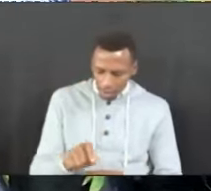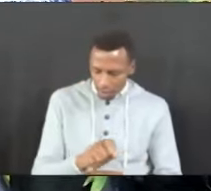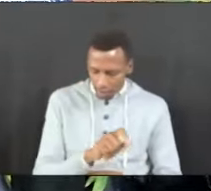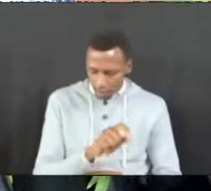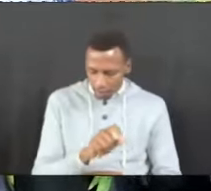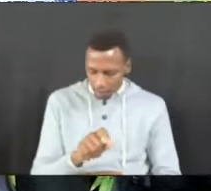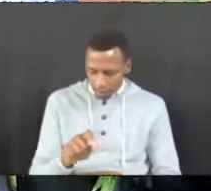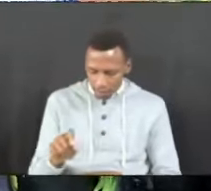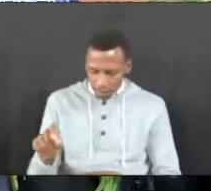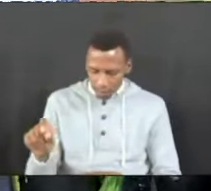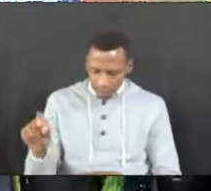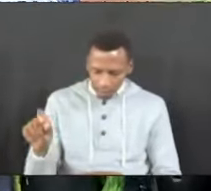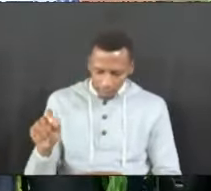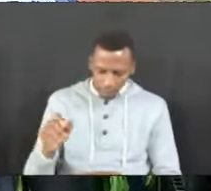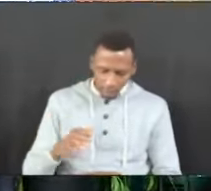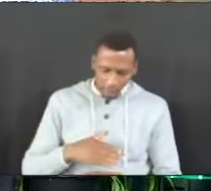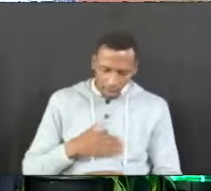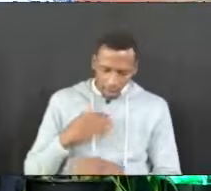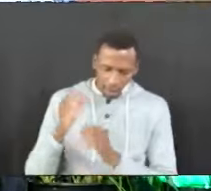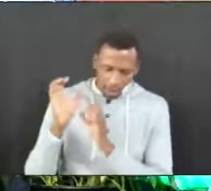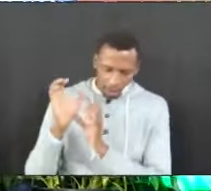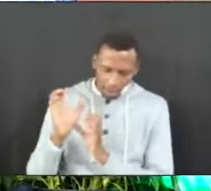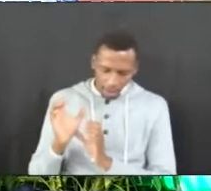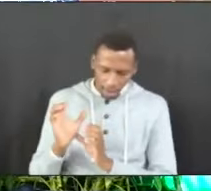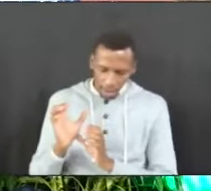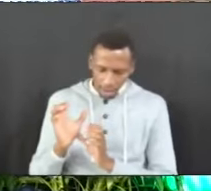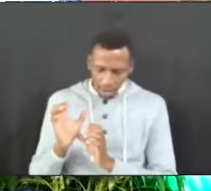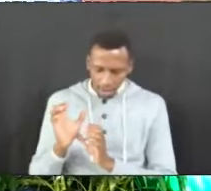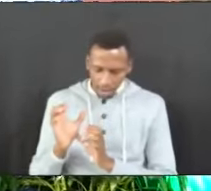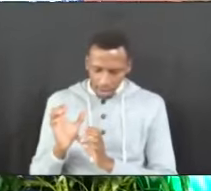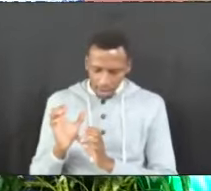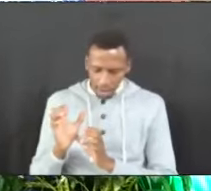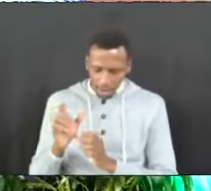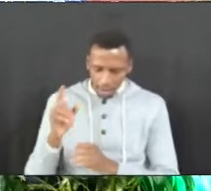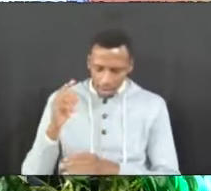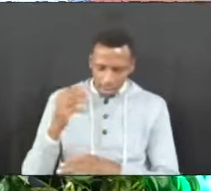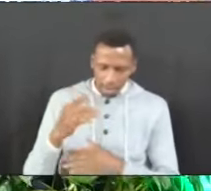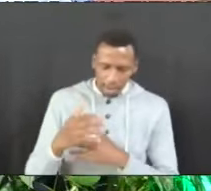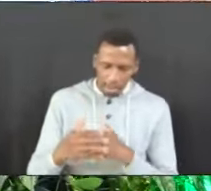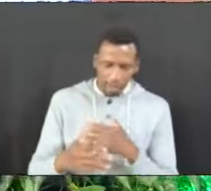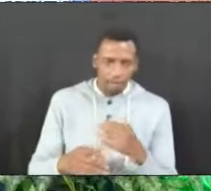kuyatambu ani vigumu mno